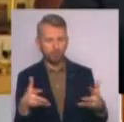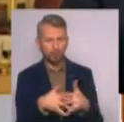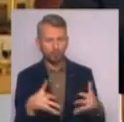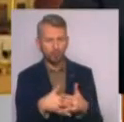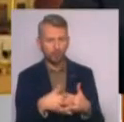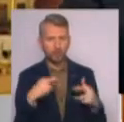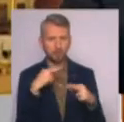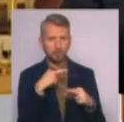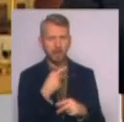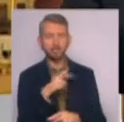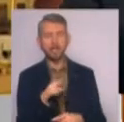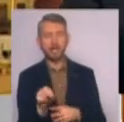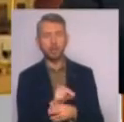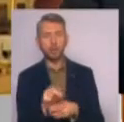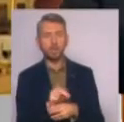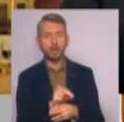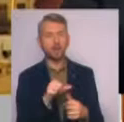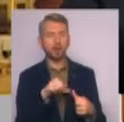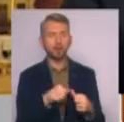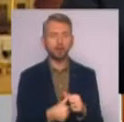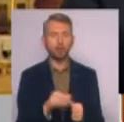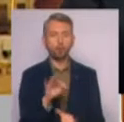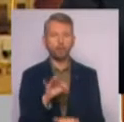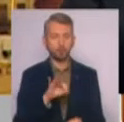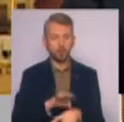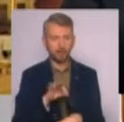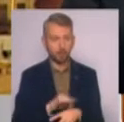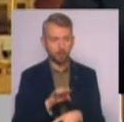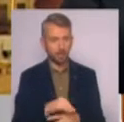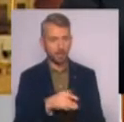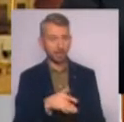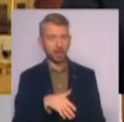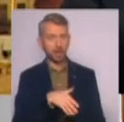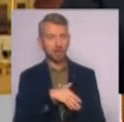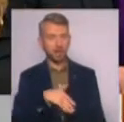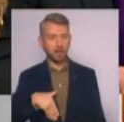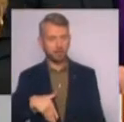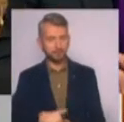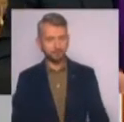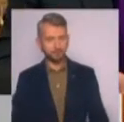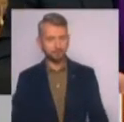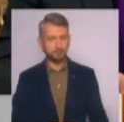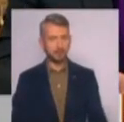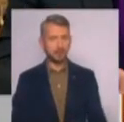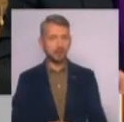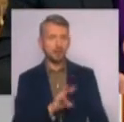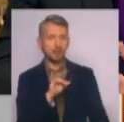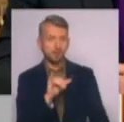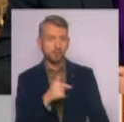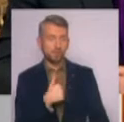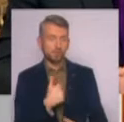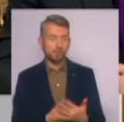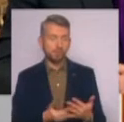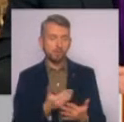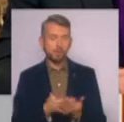для лікування хронічно-обструктивного захворювання легень. Ну, я би рекомендував